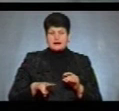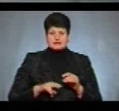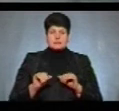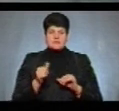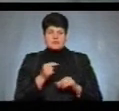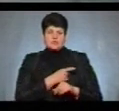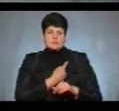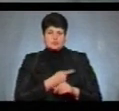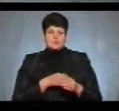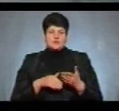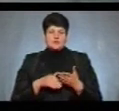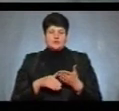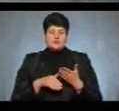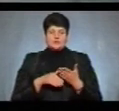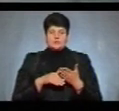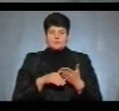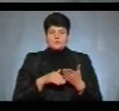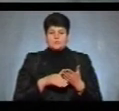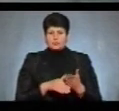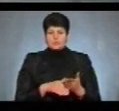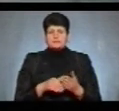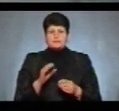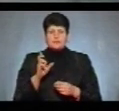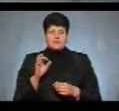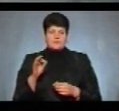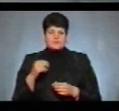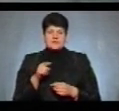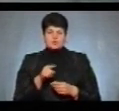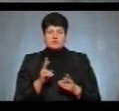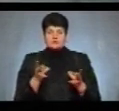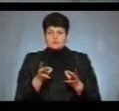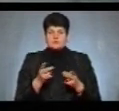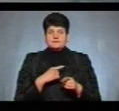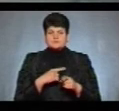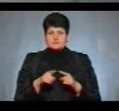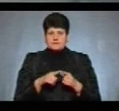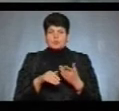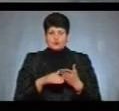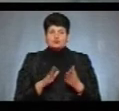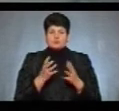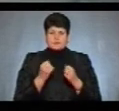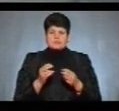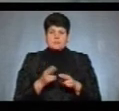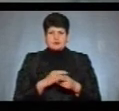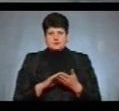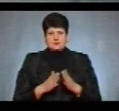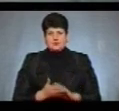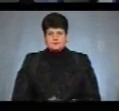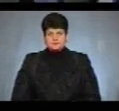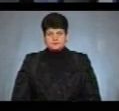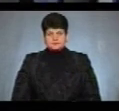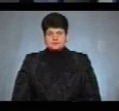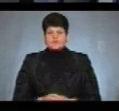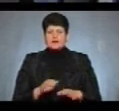медико-санітарної допомоги Тернополя Надія Боднар. За її словами, пацієнтів, які потребують невідкладної допомоги, прийматимуть без угод.